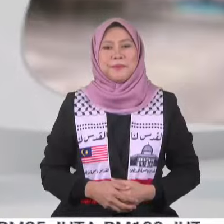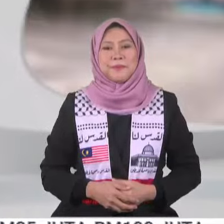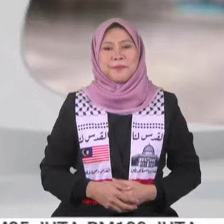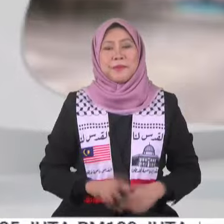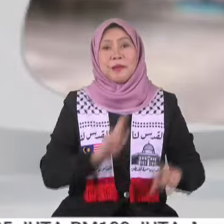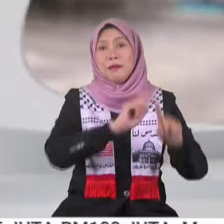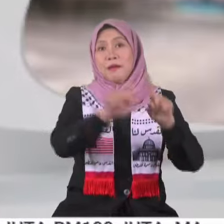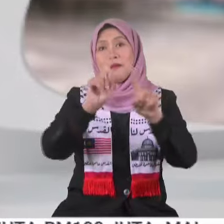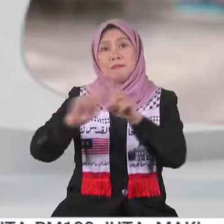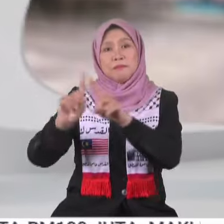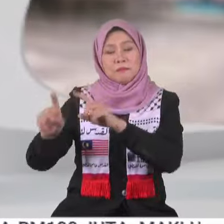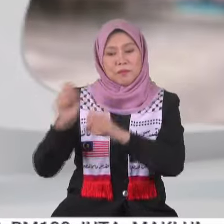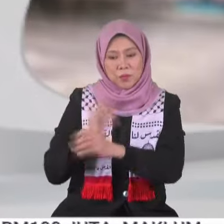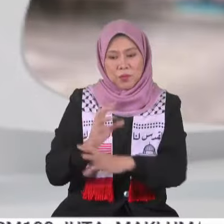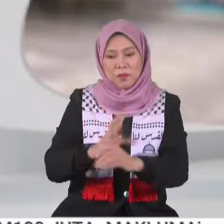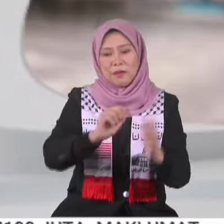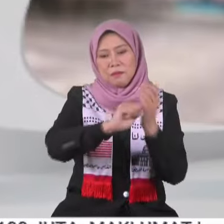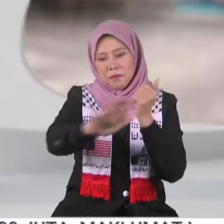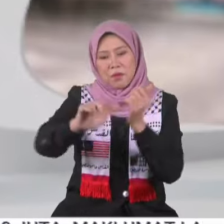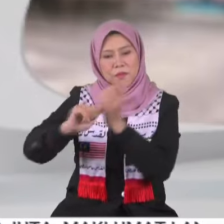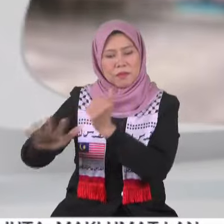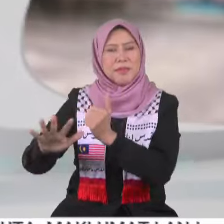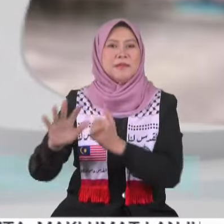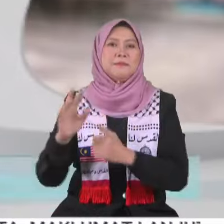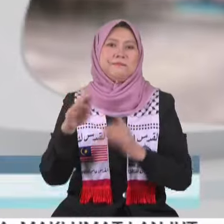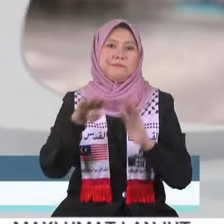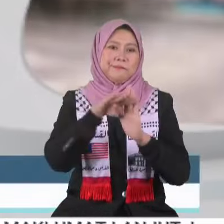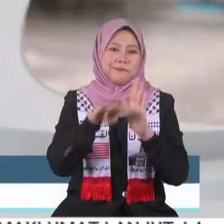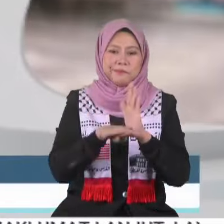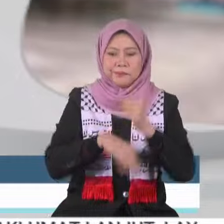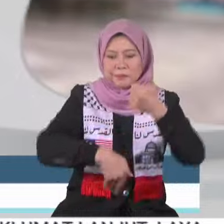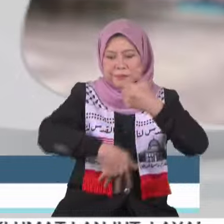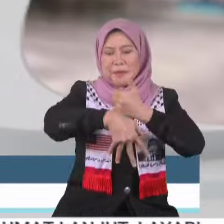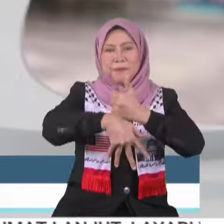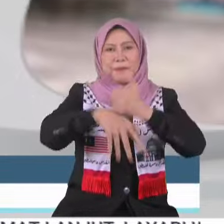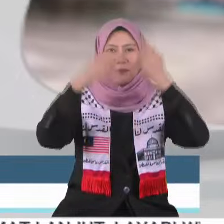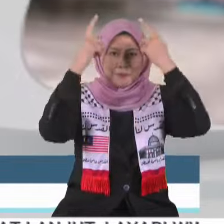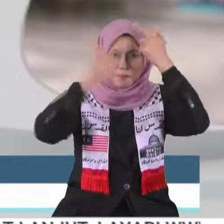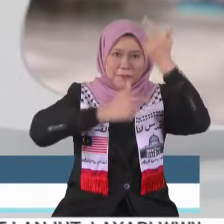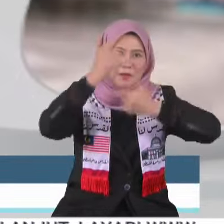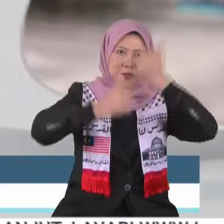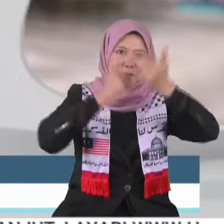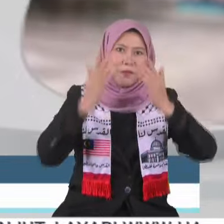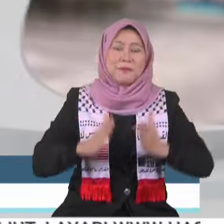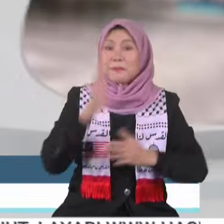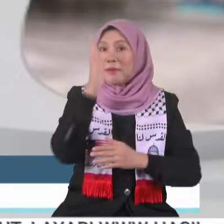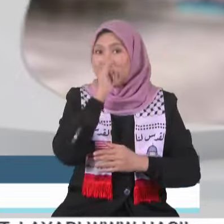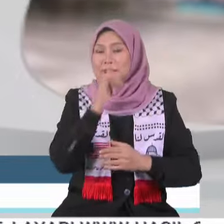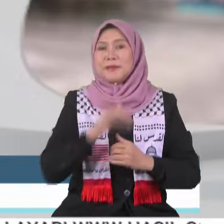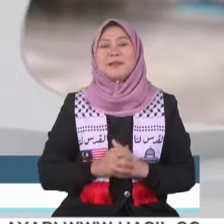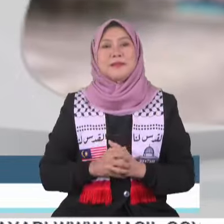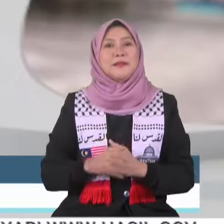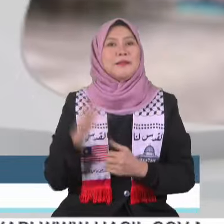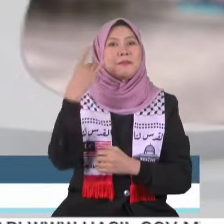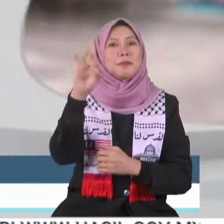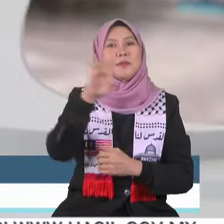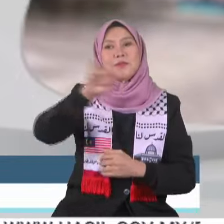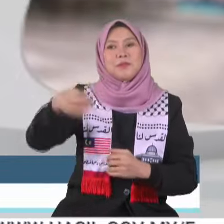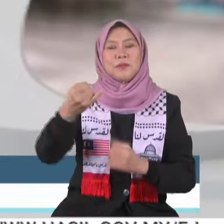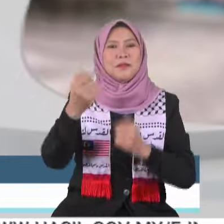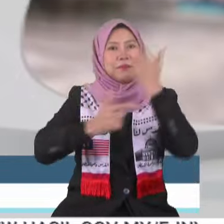Pelbagai usaha dibuat dalam mempromosi 14 subsektor pelancongan yang ada di Melaka. Ia bagi mencapai kehadiran 18